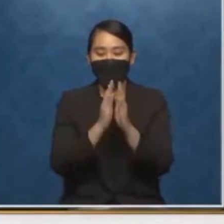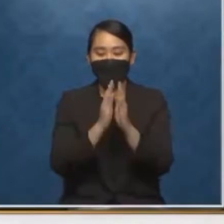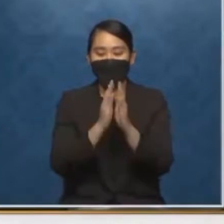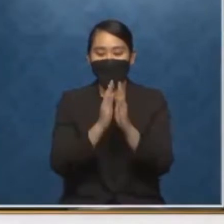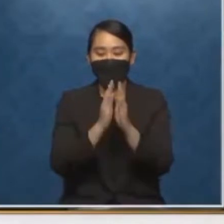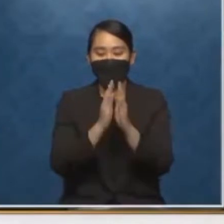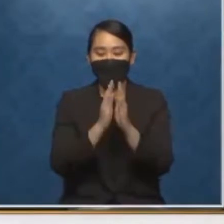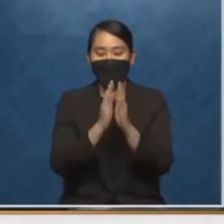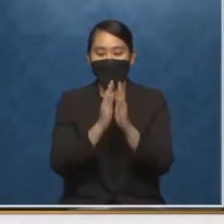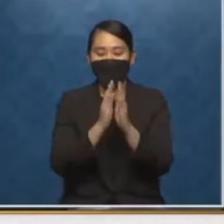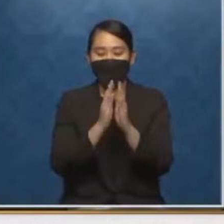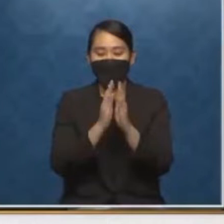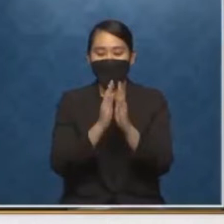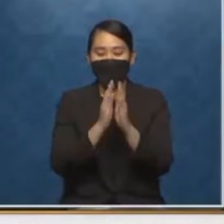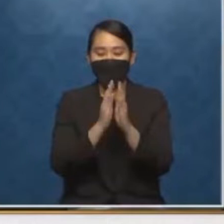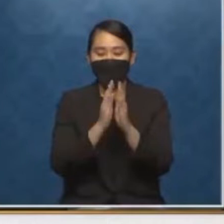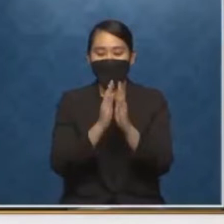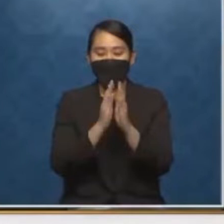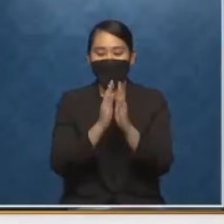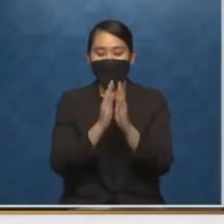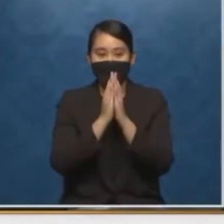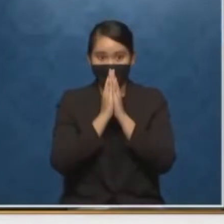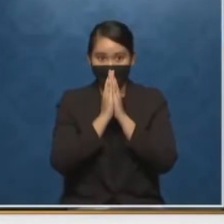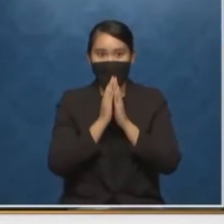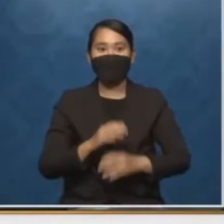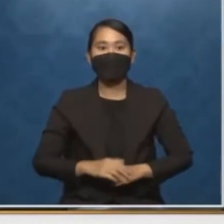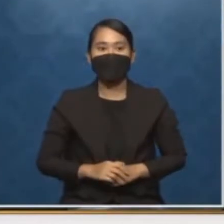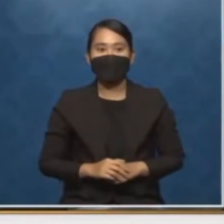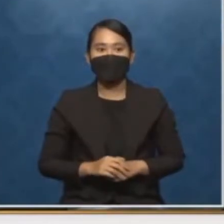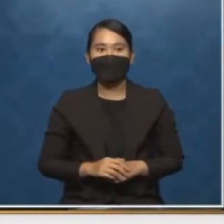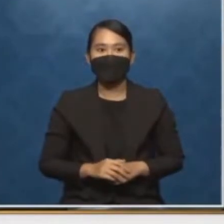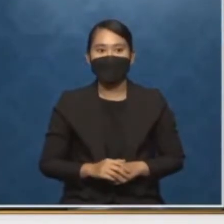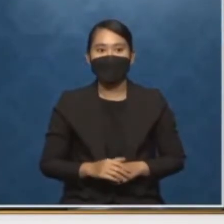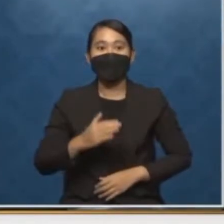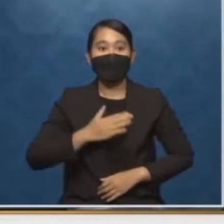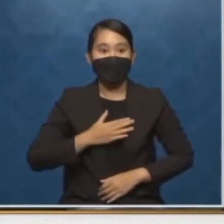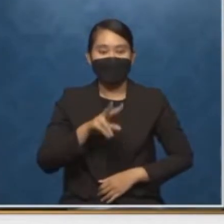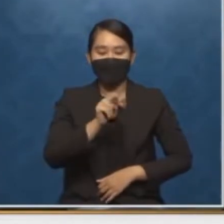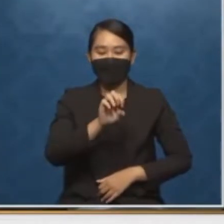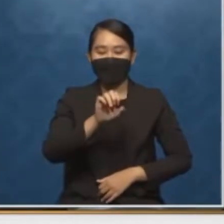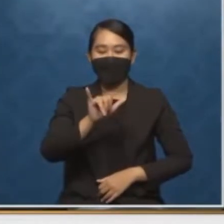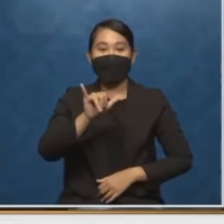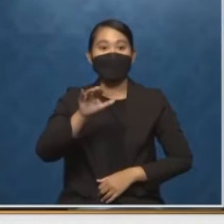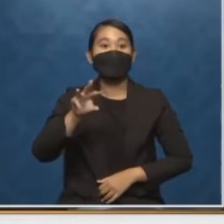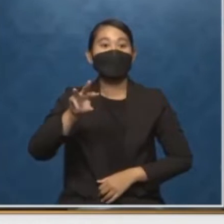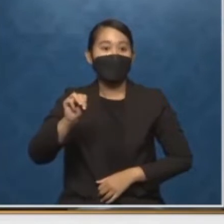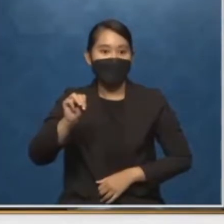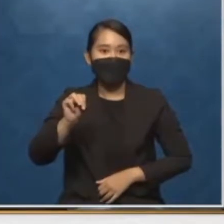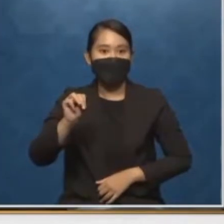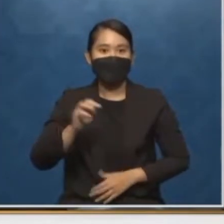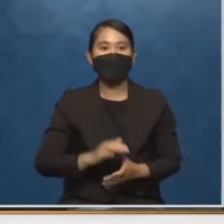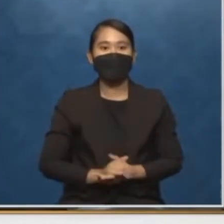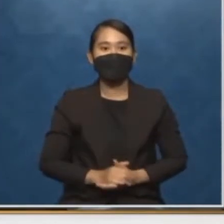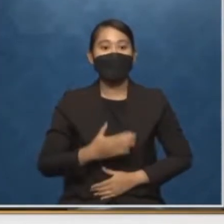กราบเรียนท่านประธานสภาที่เคารพผมนิยมเวชกามาสม